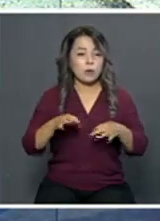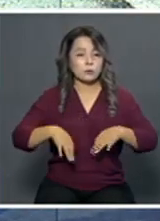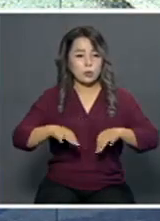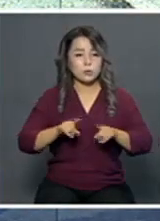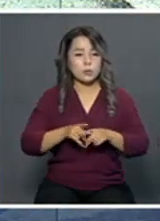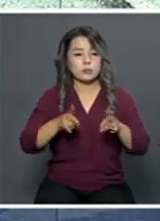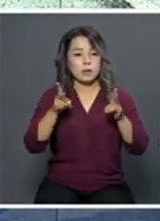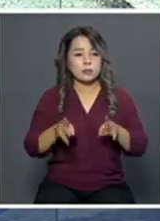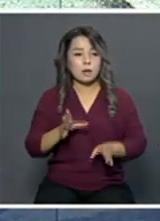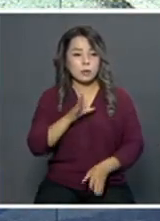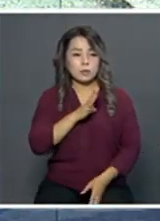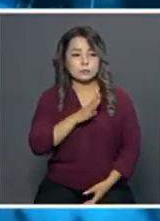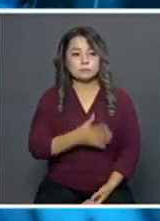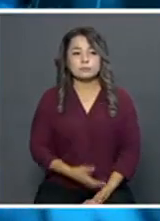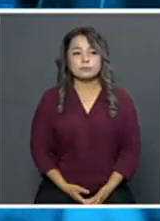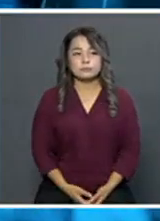де жарақат алды.